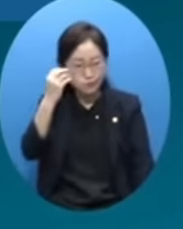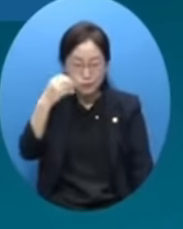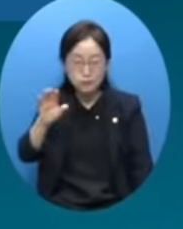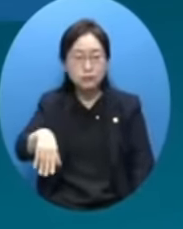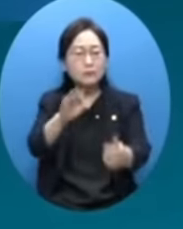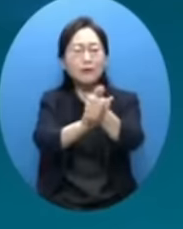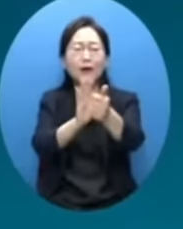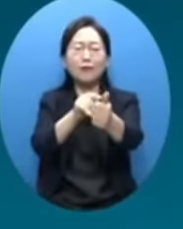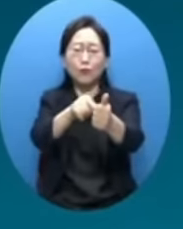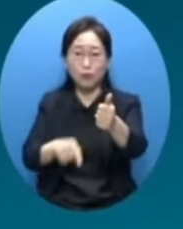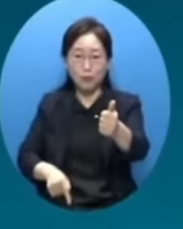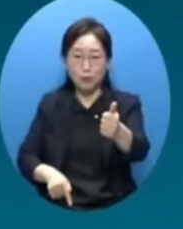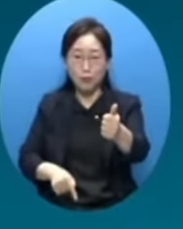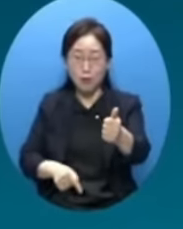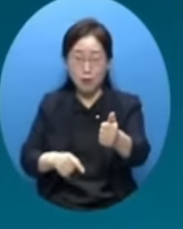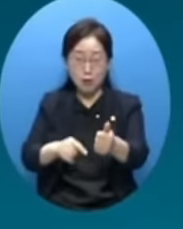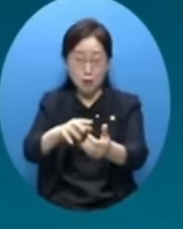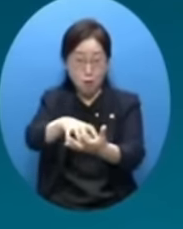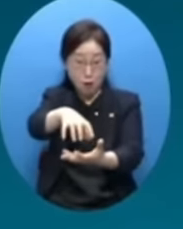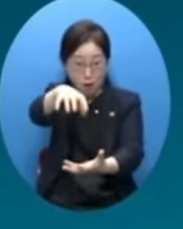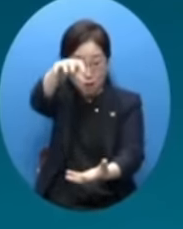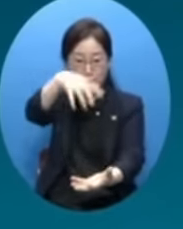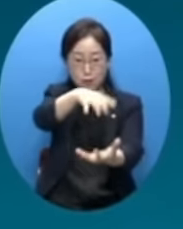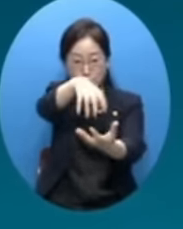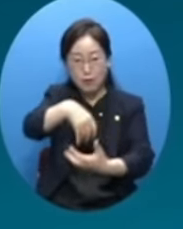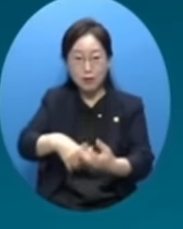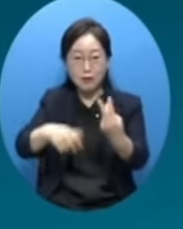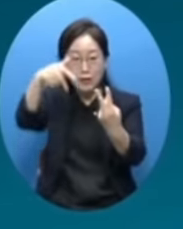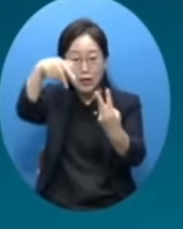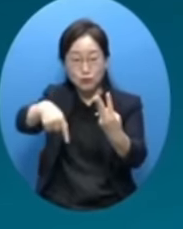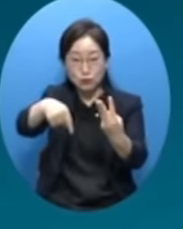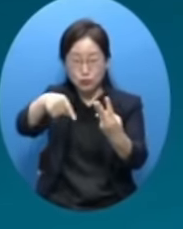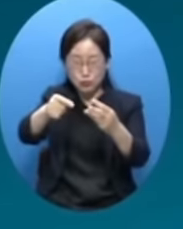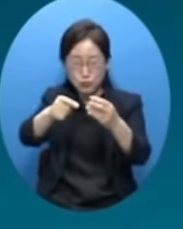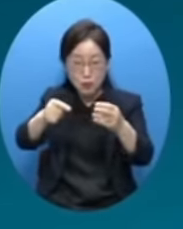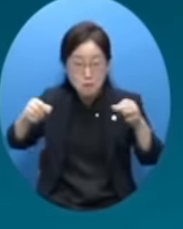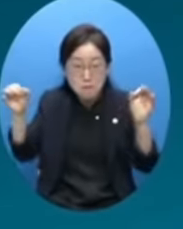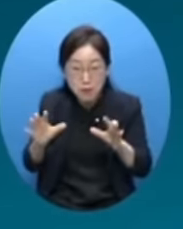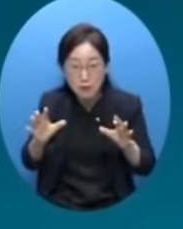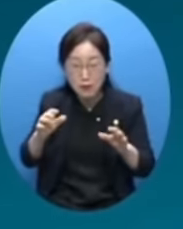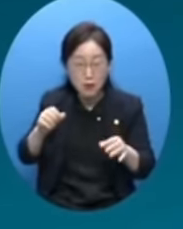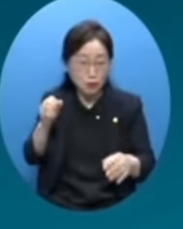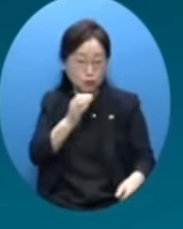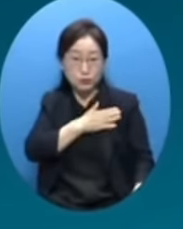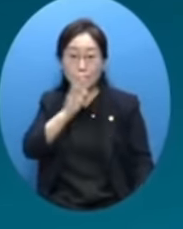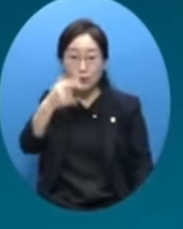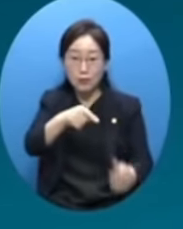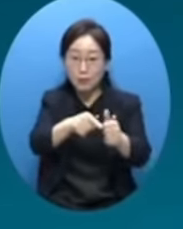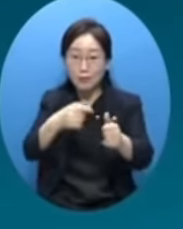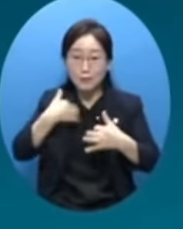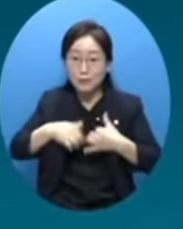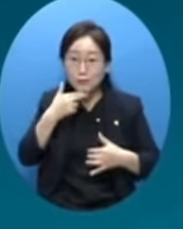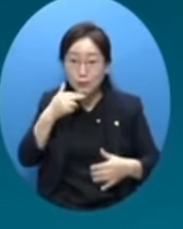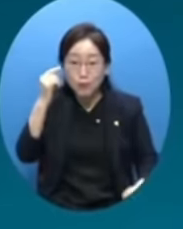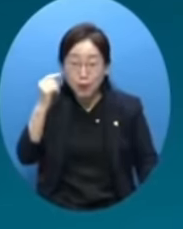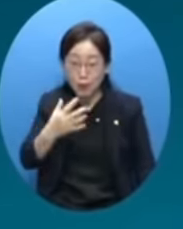친구야, 많은 유산을 받아 3주 만에 갑자기 부자가 됐는데 왜 기뻐하지 않고 불만이